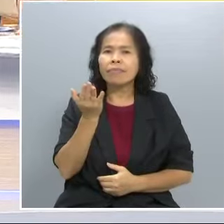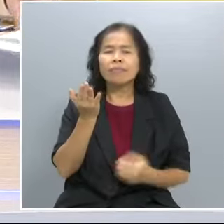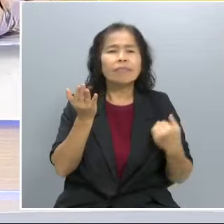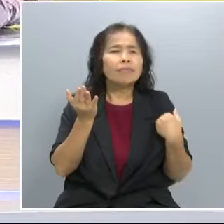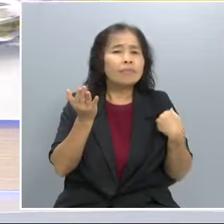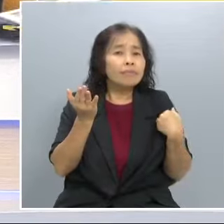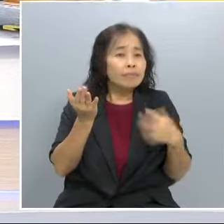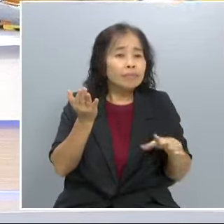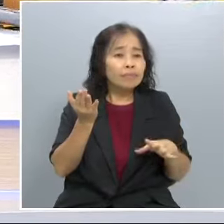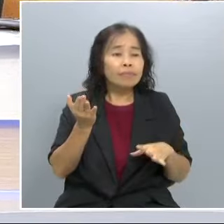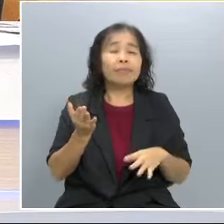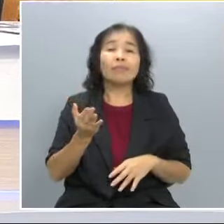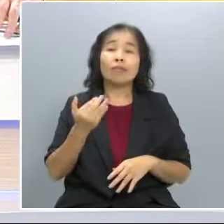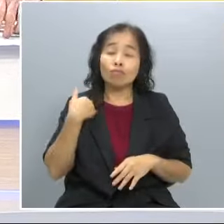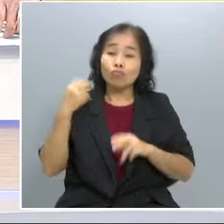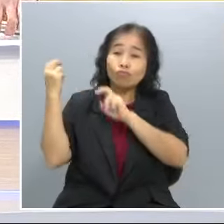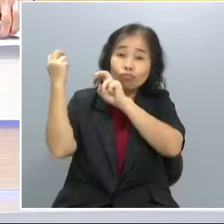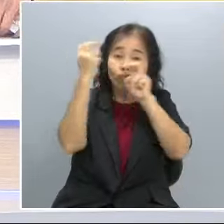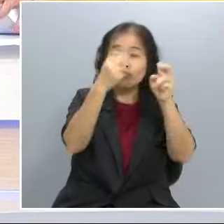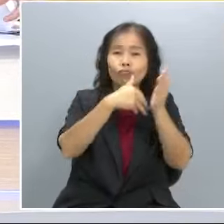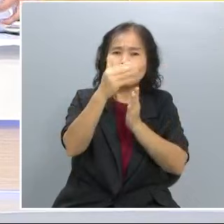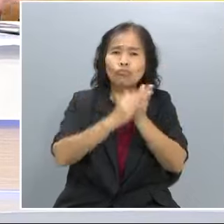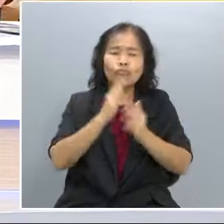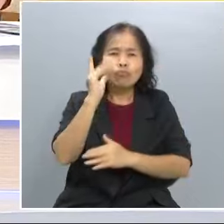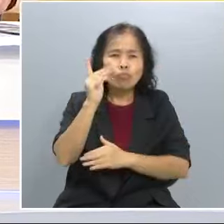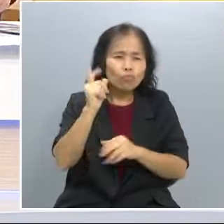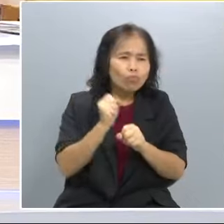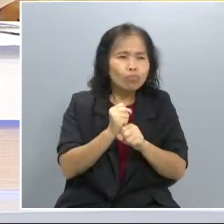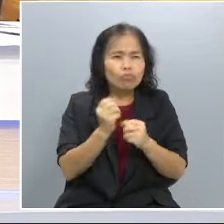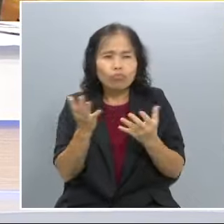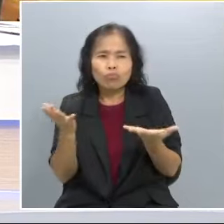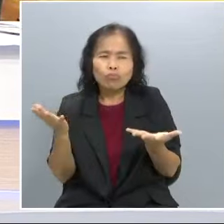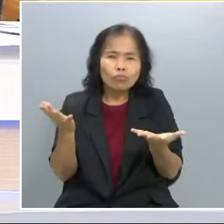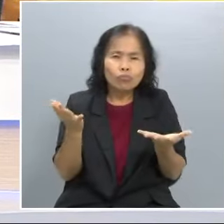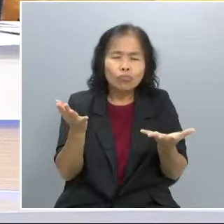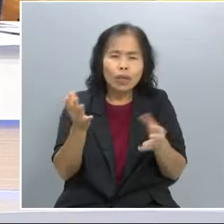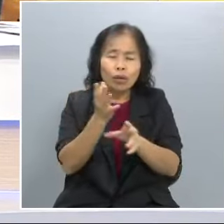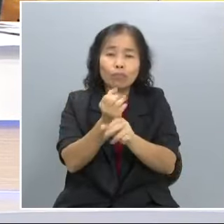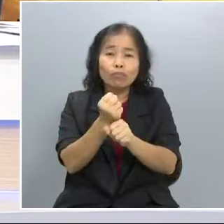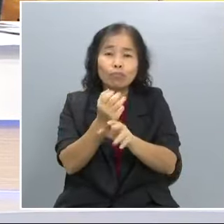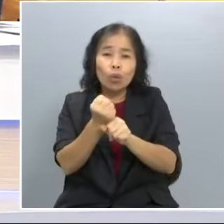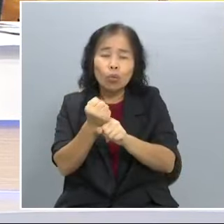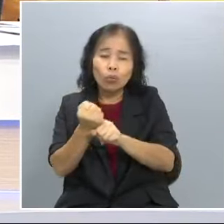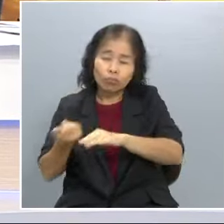อสายสีชมพูเทปูนยังไงเหรอเทคอนกรีตพื้นสถานี